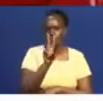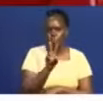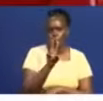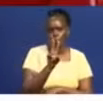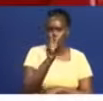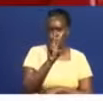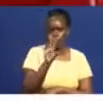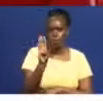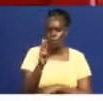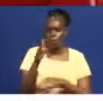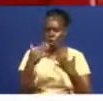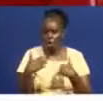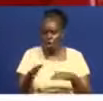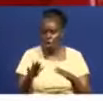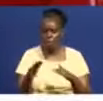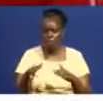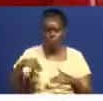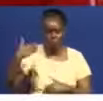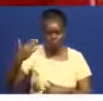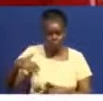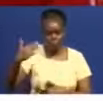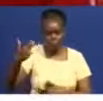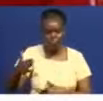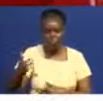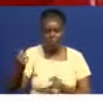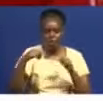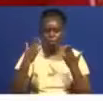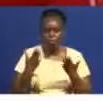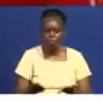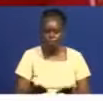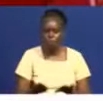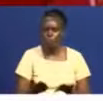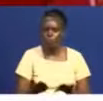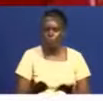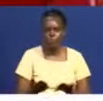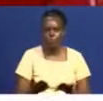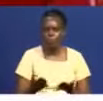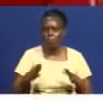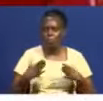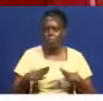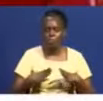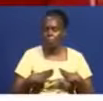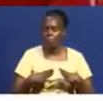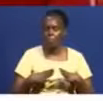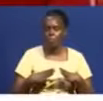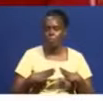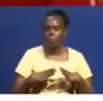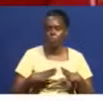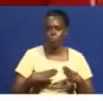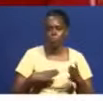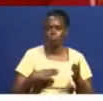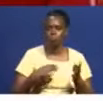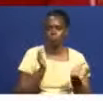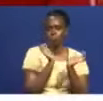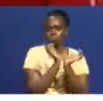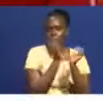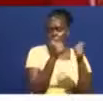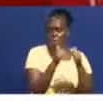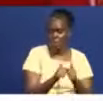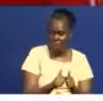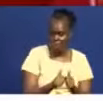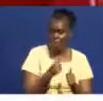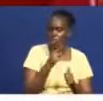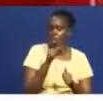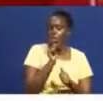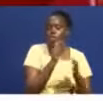zilikuwa zinapotea kila siku, lakini mpaka sasa, be speaker, hakuna mtu hata mmoja ambaye amevishwa pingu akaambiwa